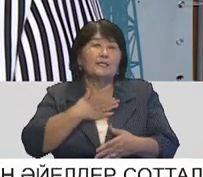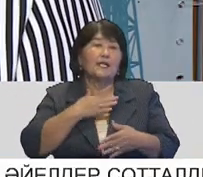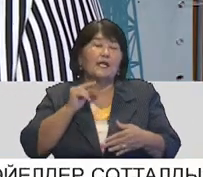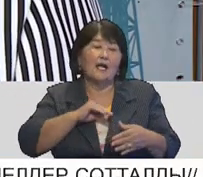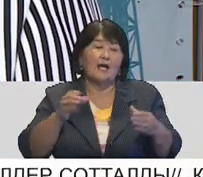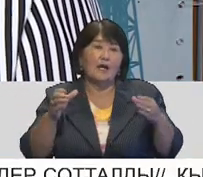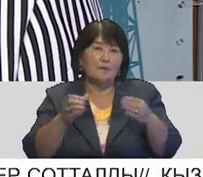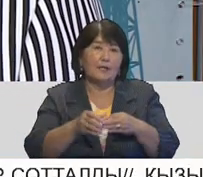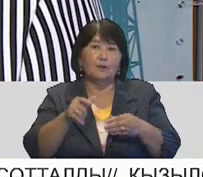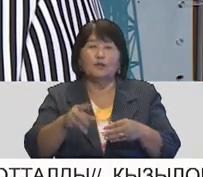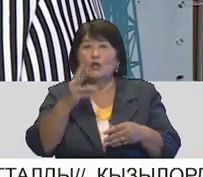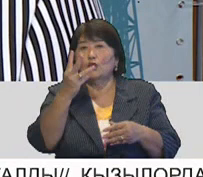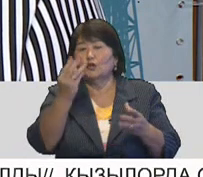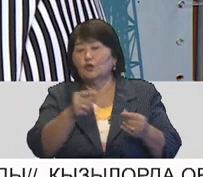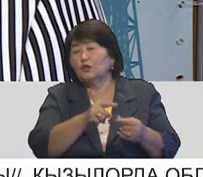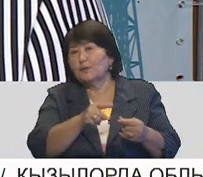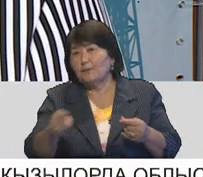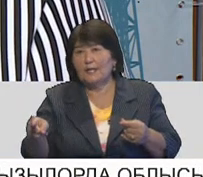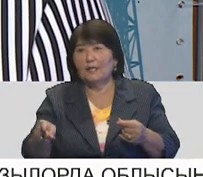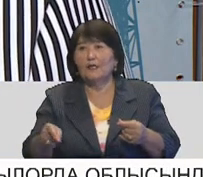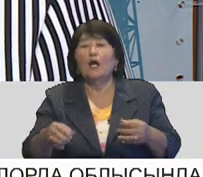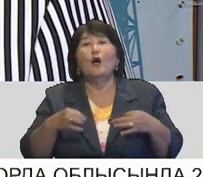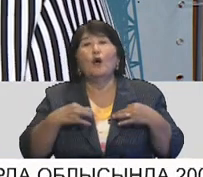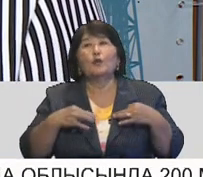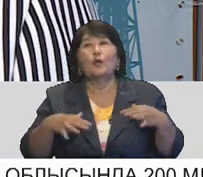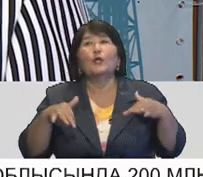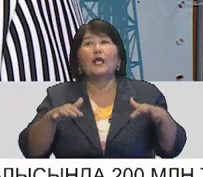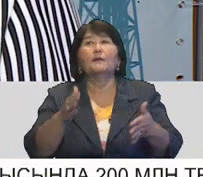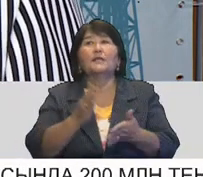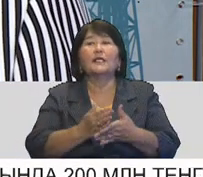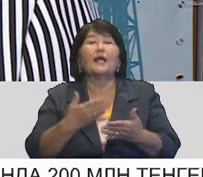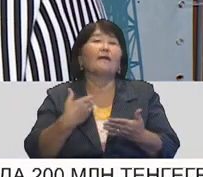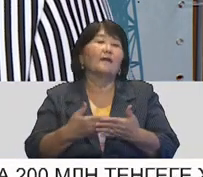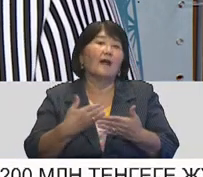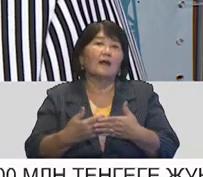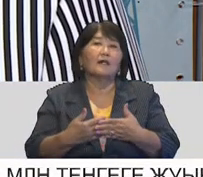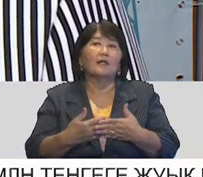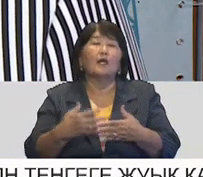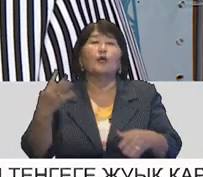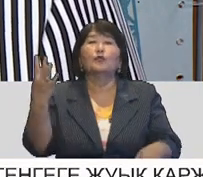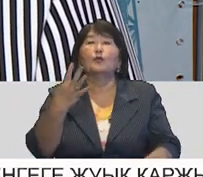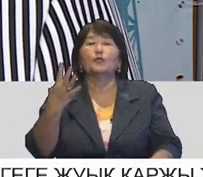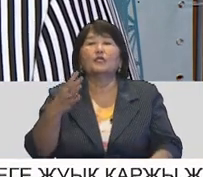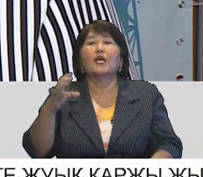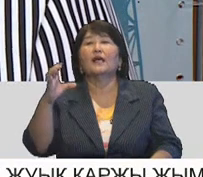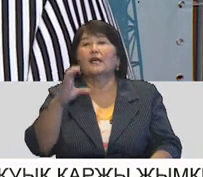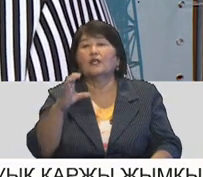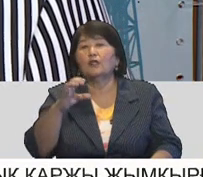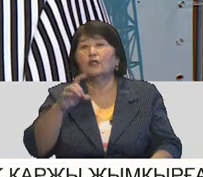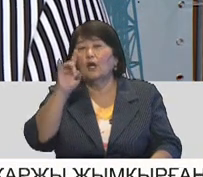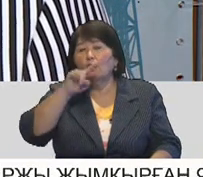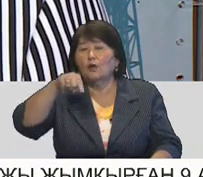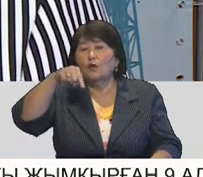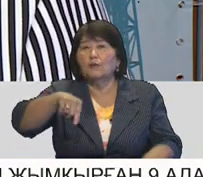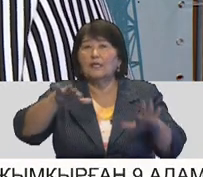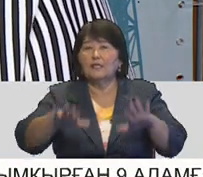өзі осы 3 күннен бері тойлап жатырмыз. Яғни 4-ші 42-те Құмкөл кенішінде